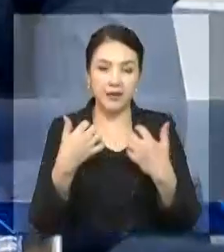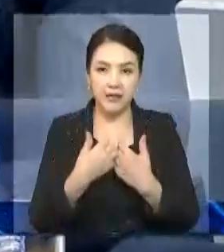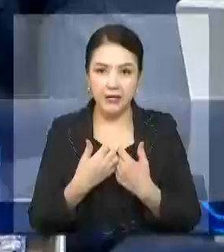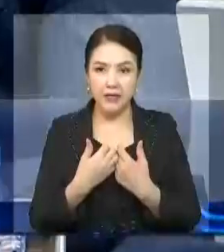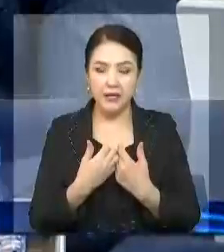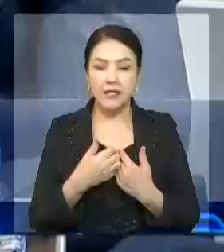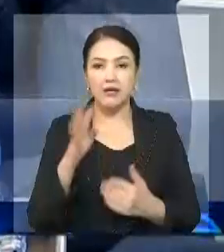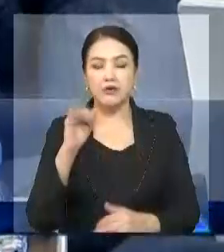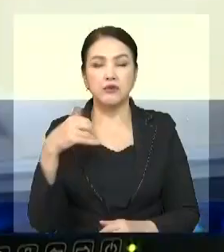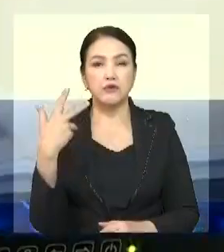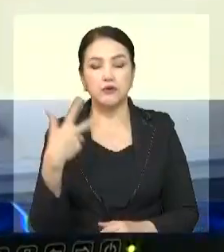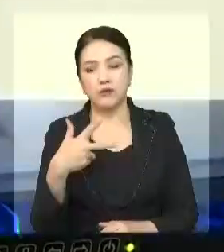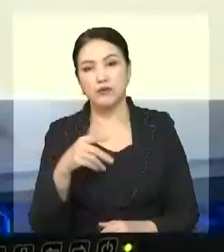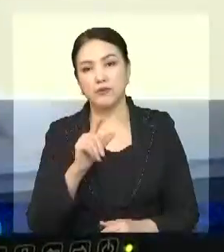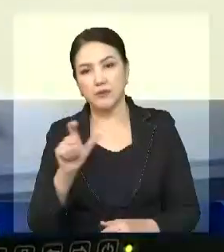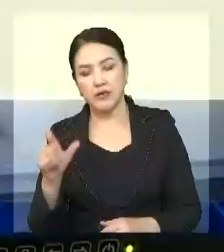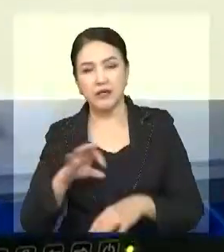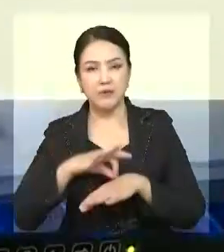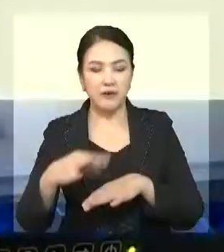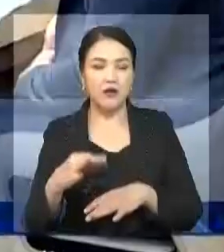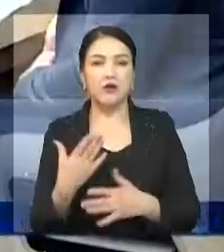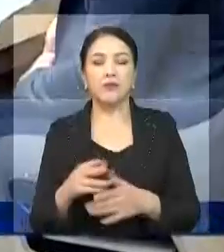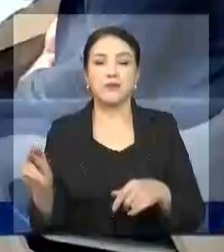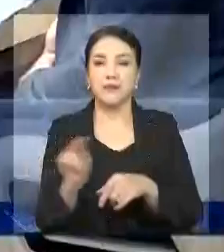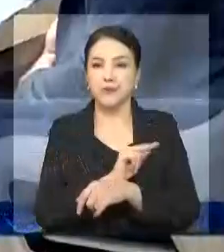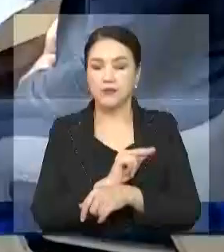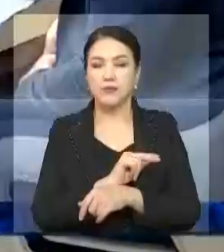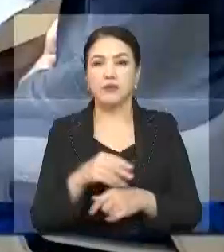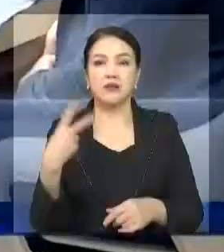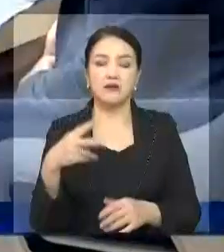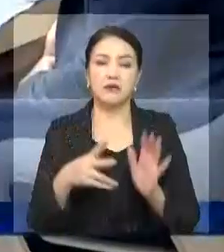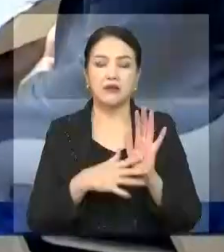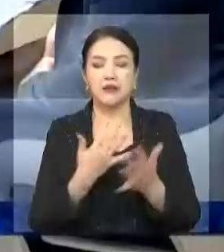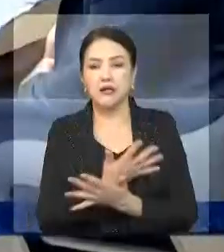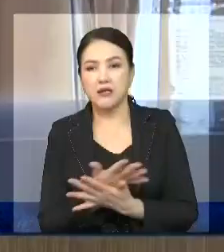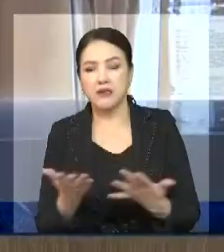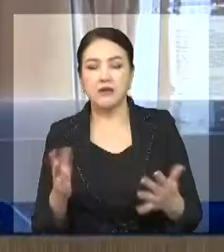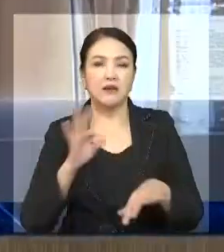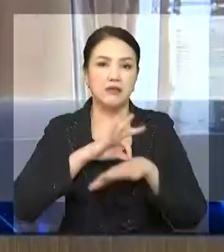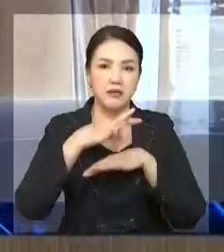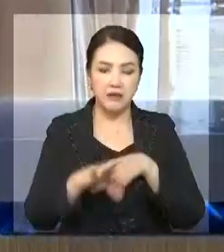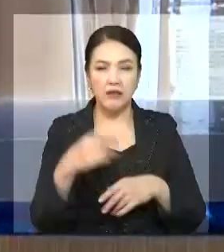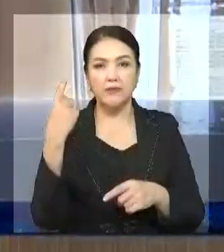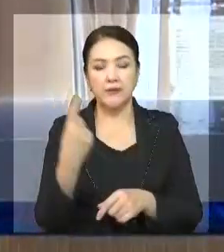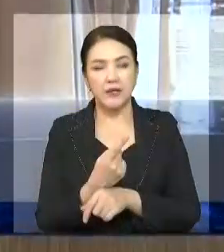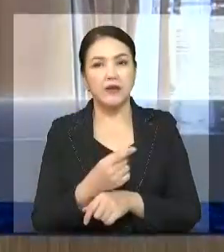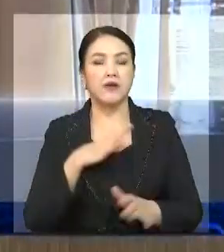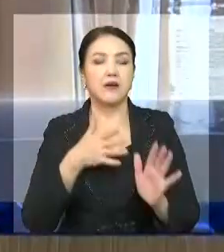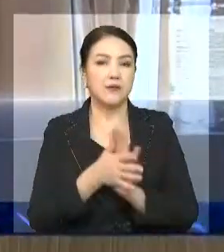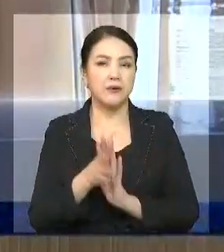предназначены для 403 пациентов, состоящих на амбулаторном лечении по 29 видам заболевания. На сегодня